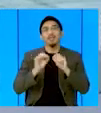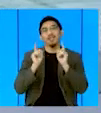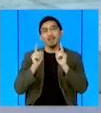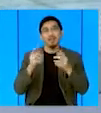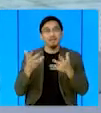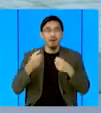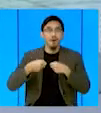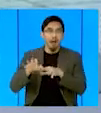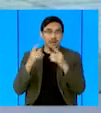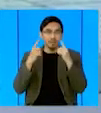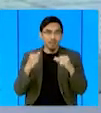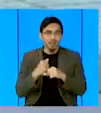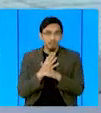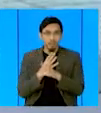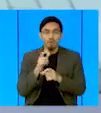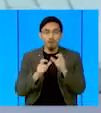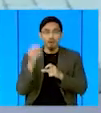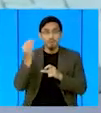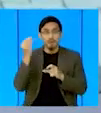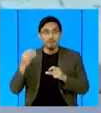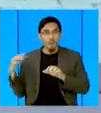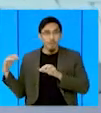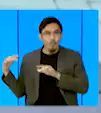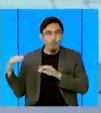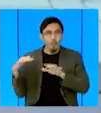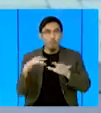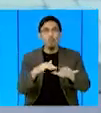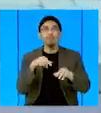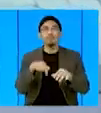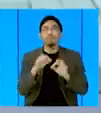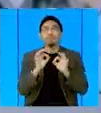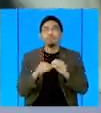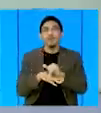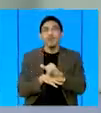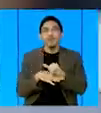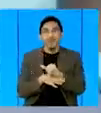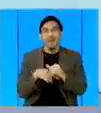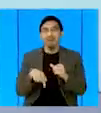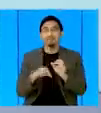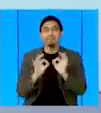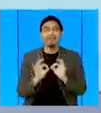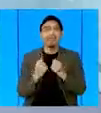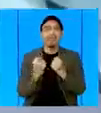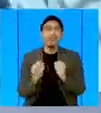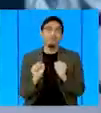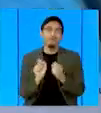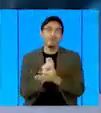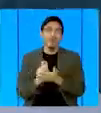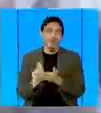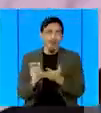religi di Boyolali, Jawa Timur ini diserbu wisatawan. Terlebih libur Hari Raya Idul Adha yang bertepatan dengan libur sekolah.